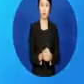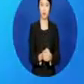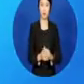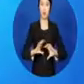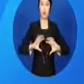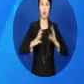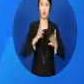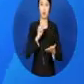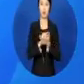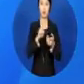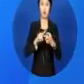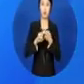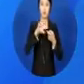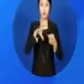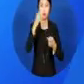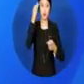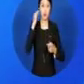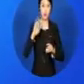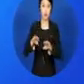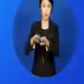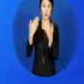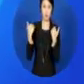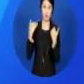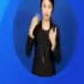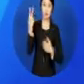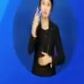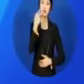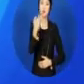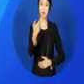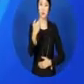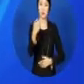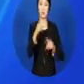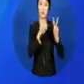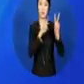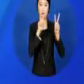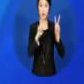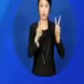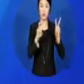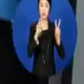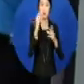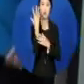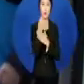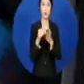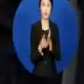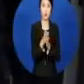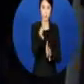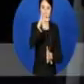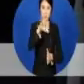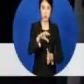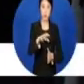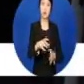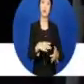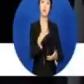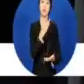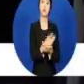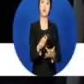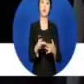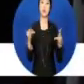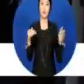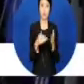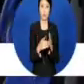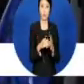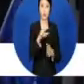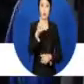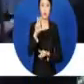국제축구연맹이 한국에서 개최되는 2017 U20 월드컵 도시로 천안을 선정했습니다. 지난 25일